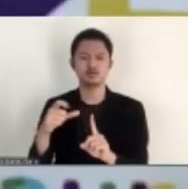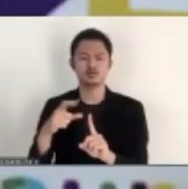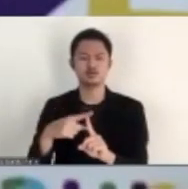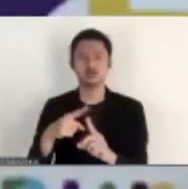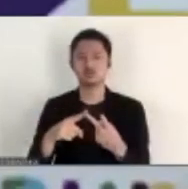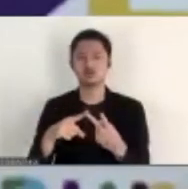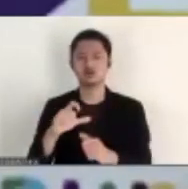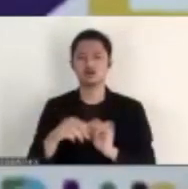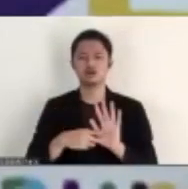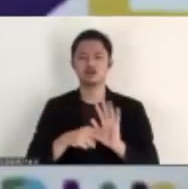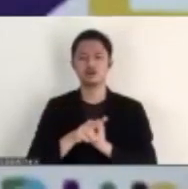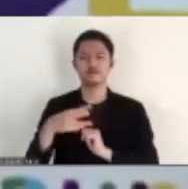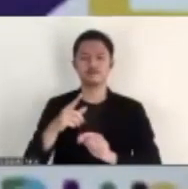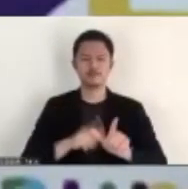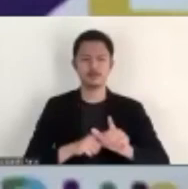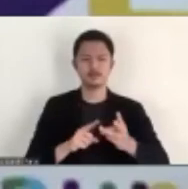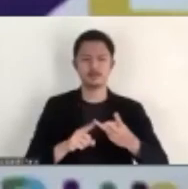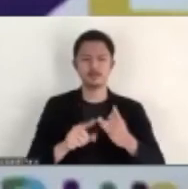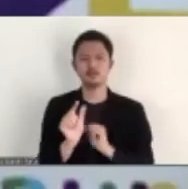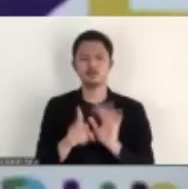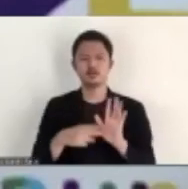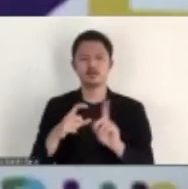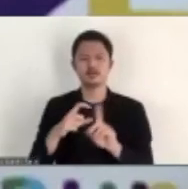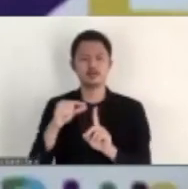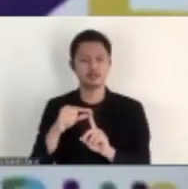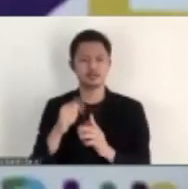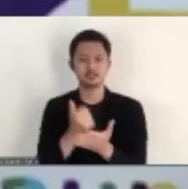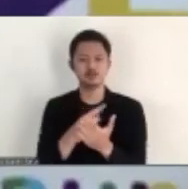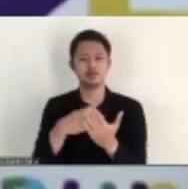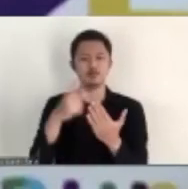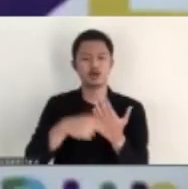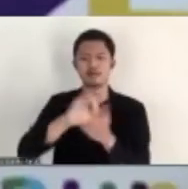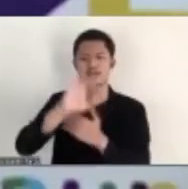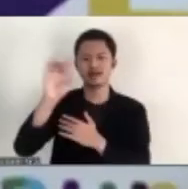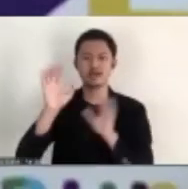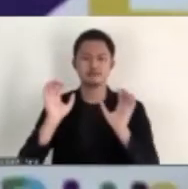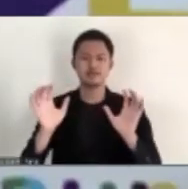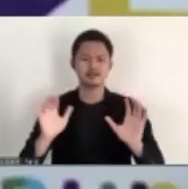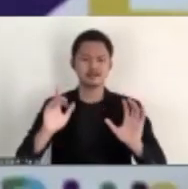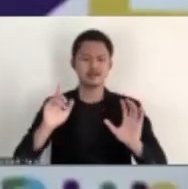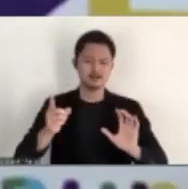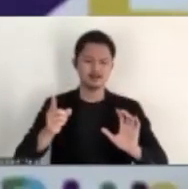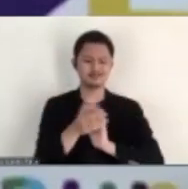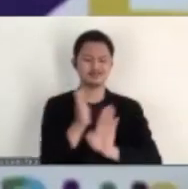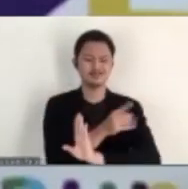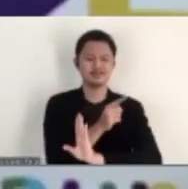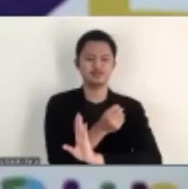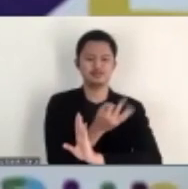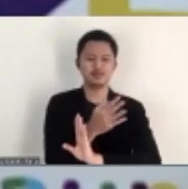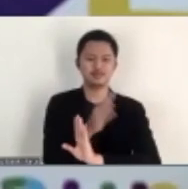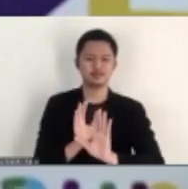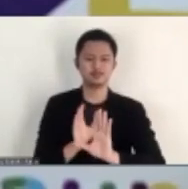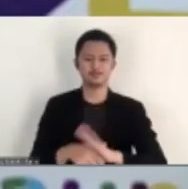yang didukung oleh konfederasi UNDP yaitu beberapa saja tapi masih banyak program-program yang lain yang ini dibenarkan